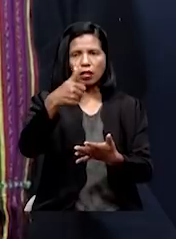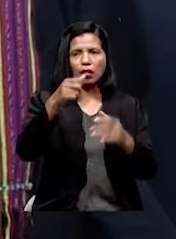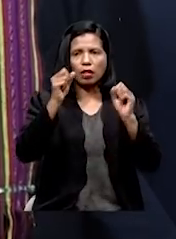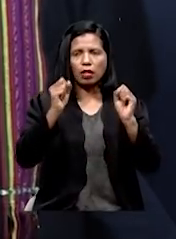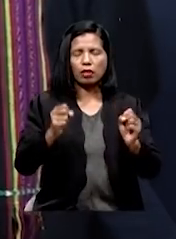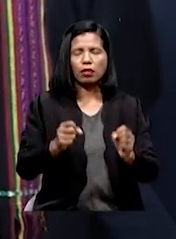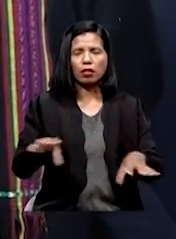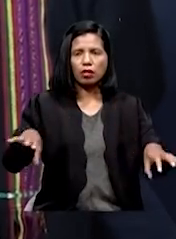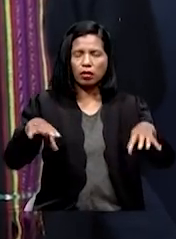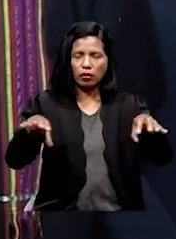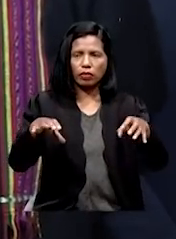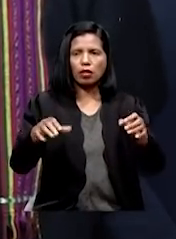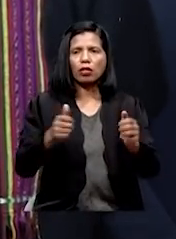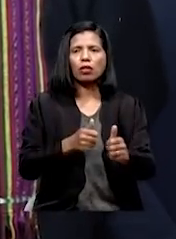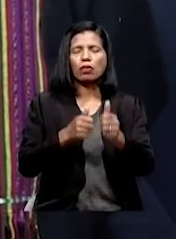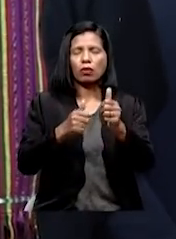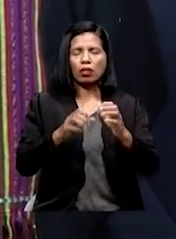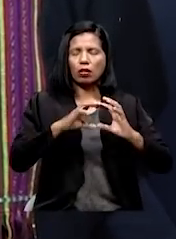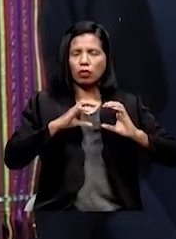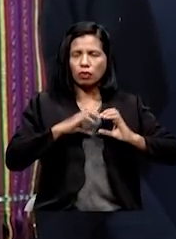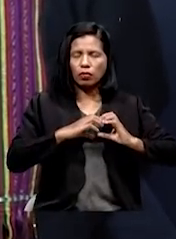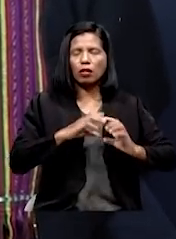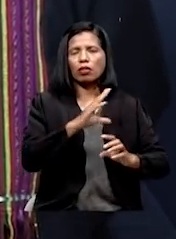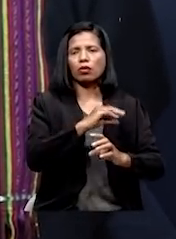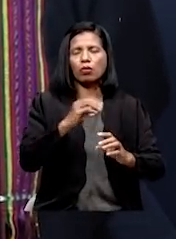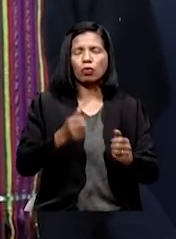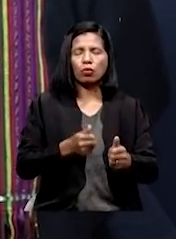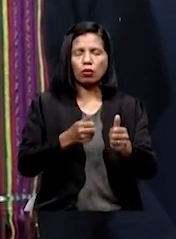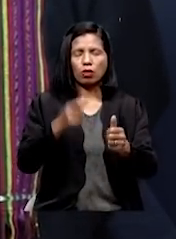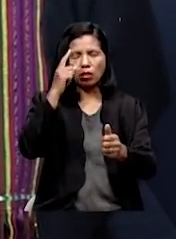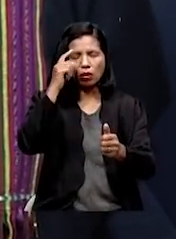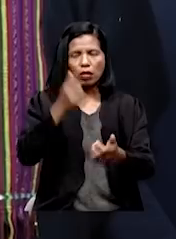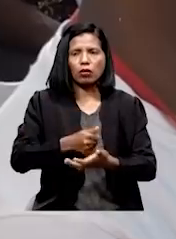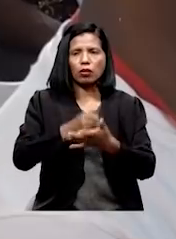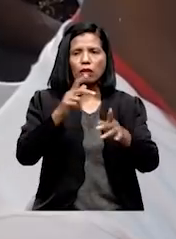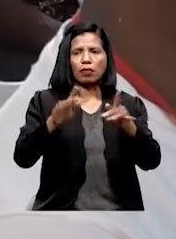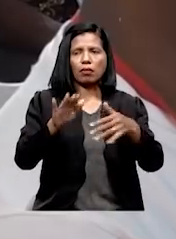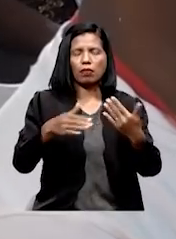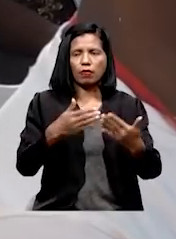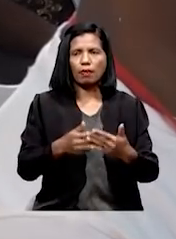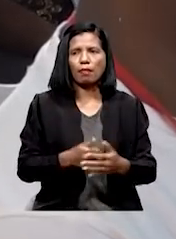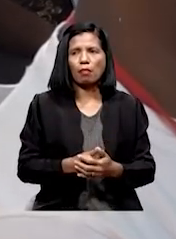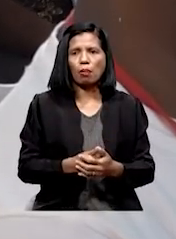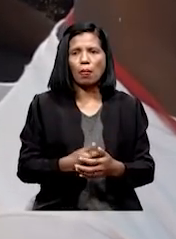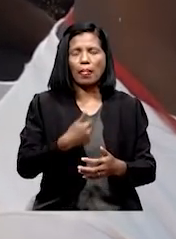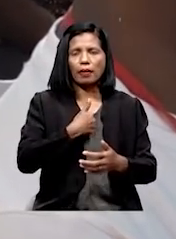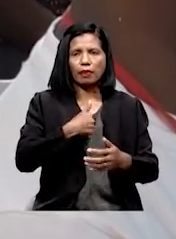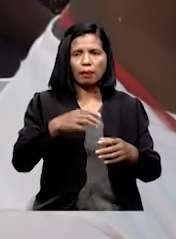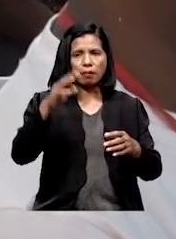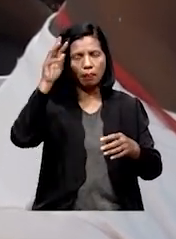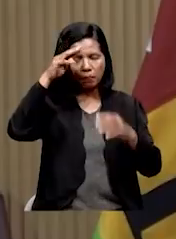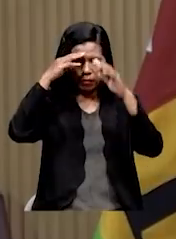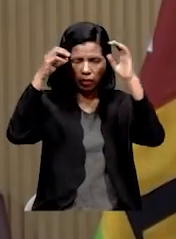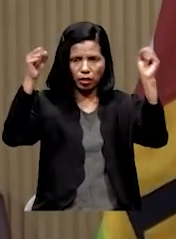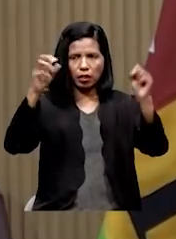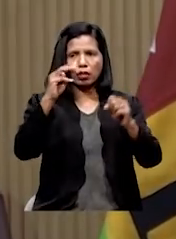semos servisu Turne fuang, turne neo nebe maka durante nia serve pa popo sirakne. Candidato presidente Martinho Germano